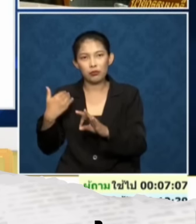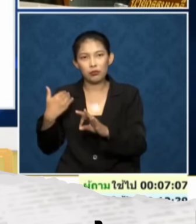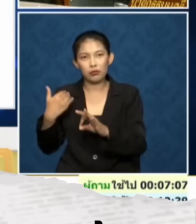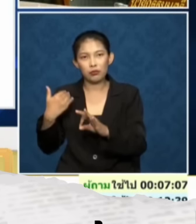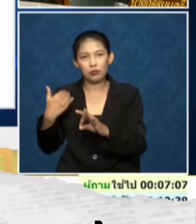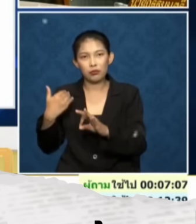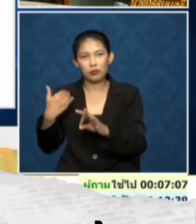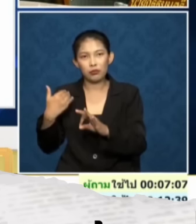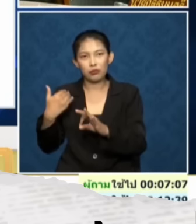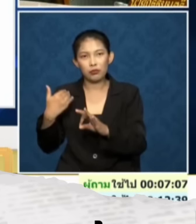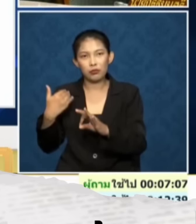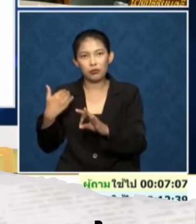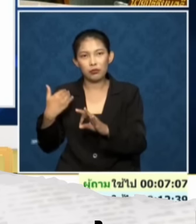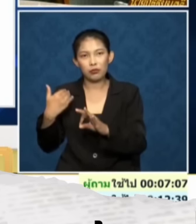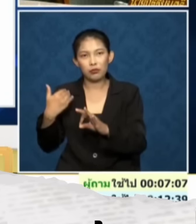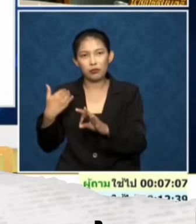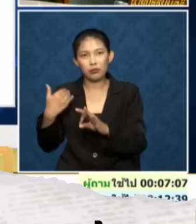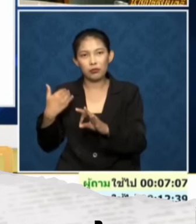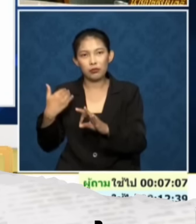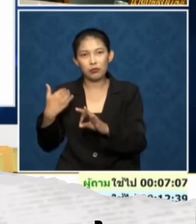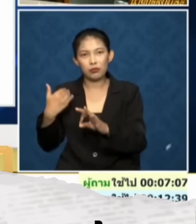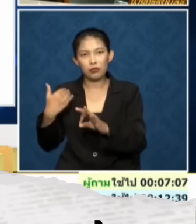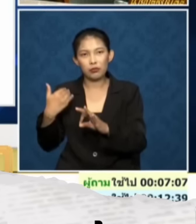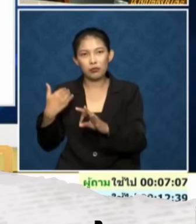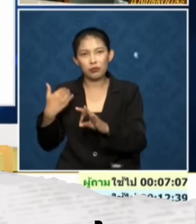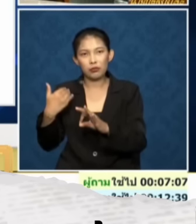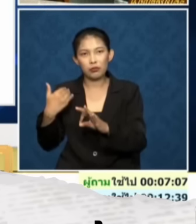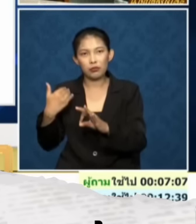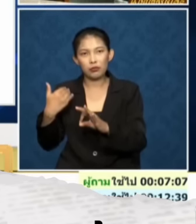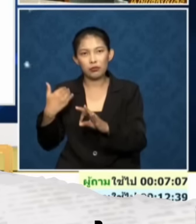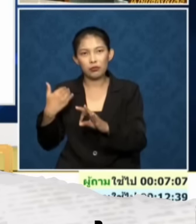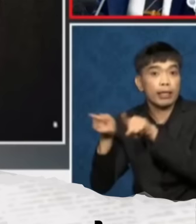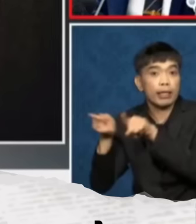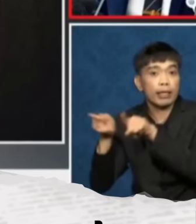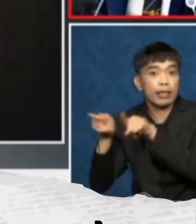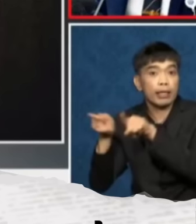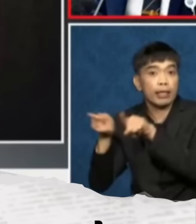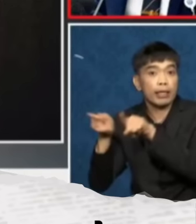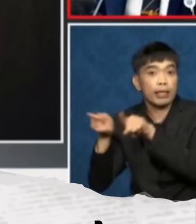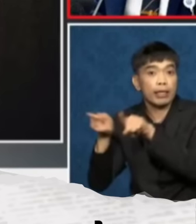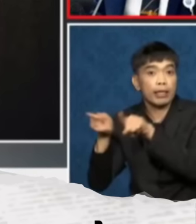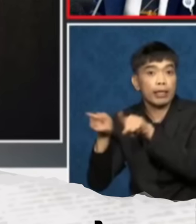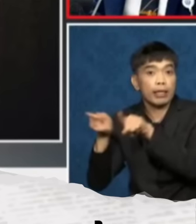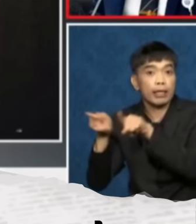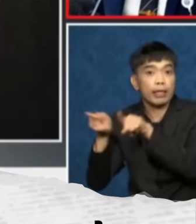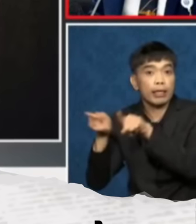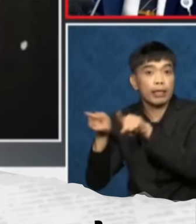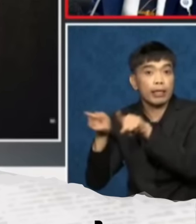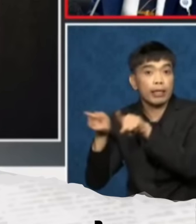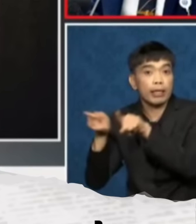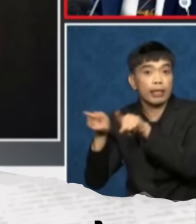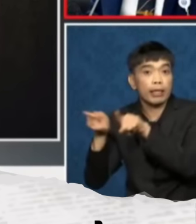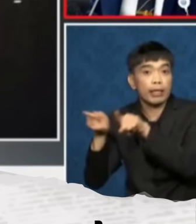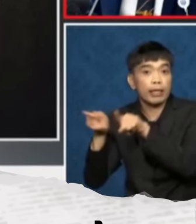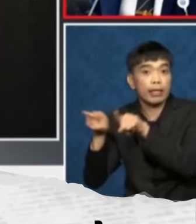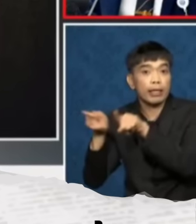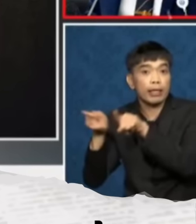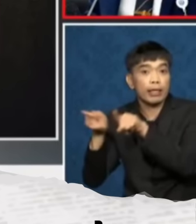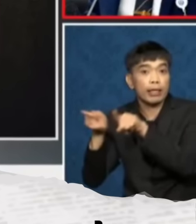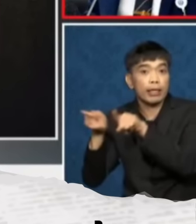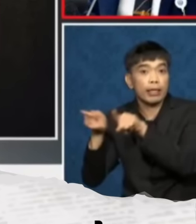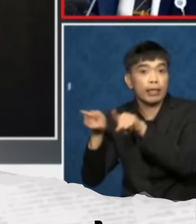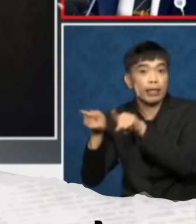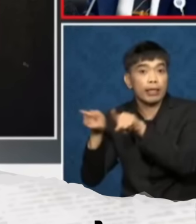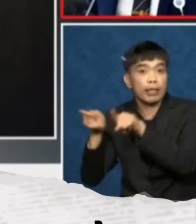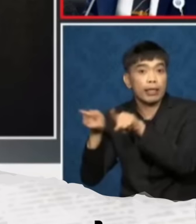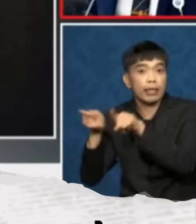ำรวจซึ่งควรจะเป็นพื้นที่ปลอดภัยอยู่แล้วเนี่ยจะไม่ปลอดภัยได้ยังไงนะ การไปพักรักษาตัวที่ห้องอื่นเนี่ยปลอดภัยน้อย